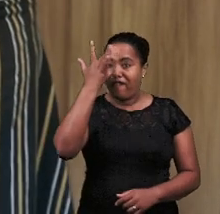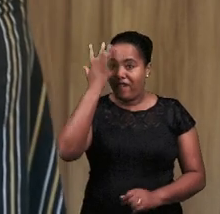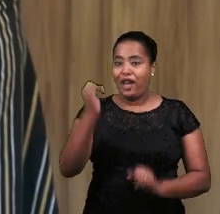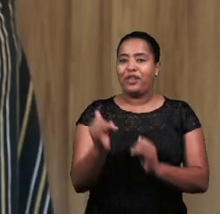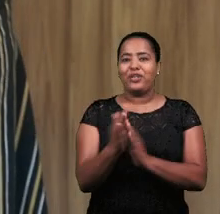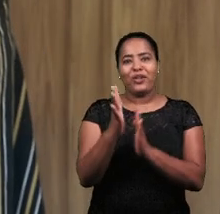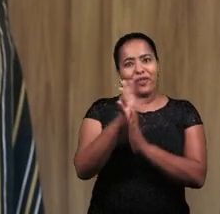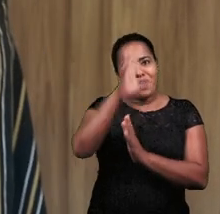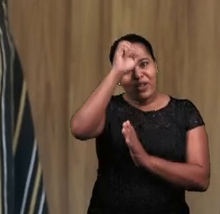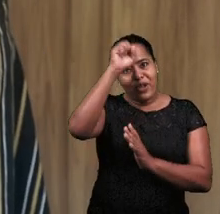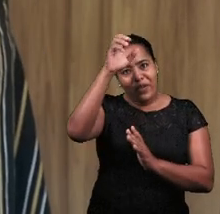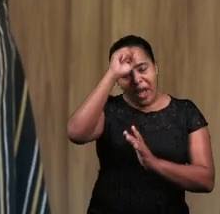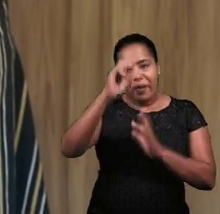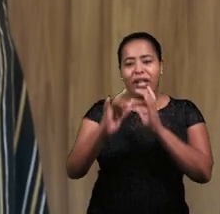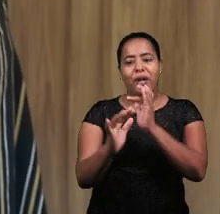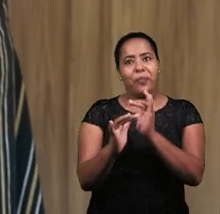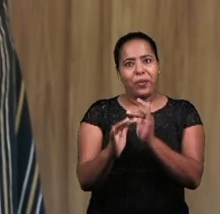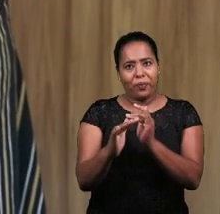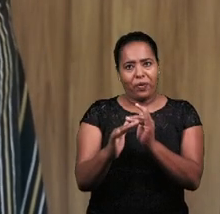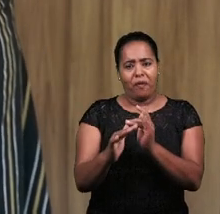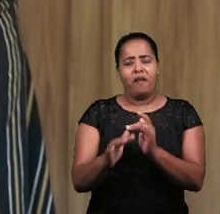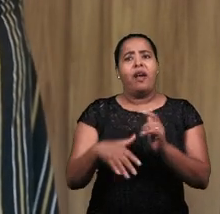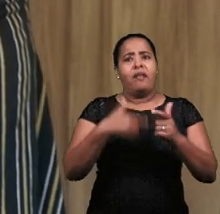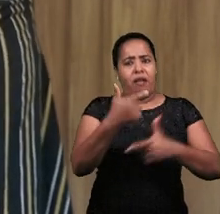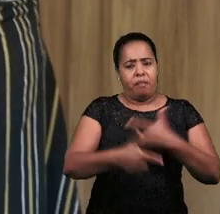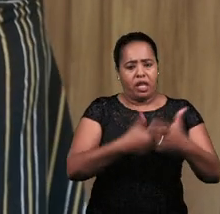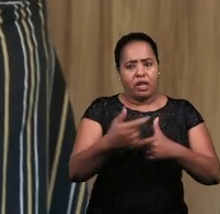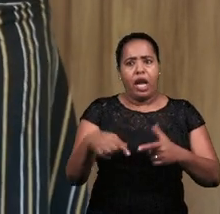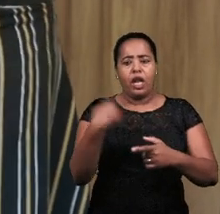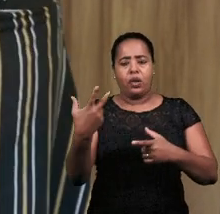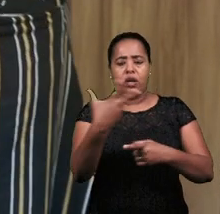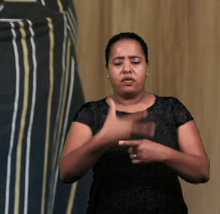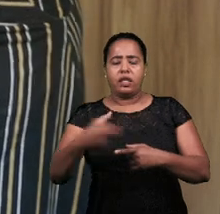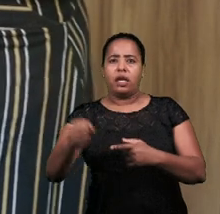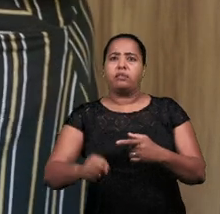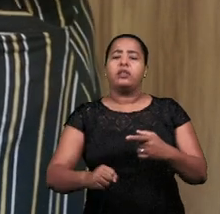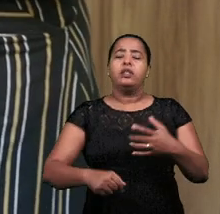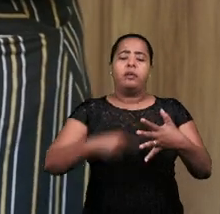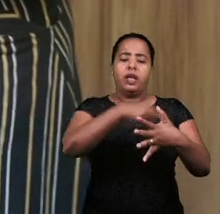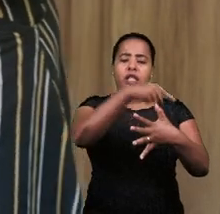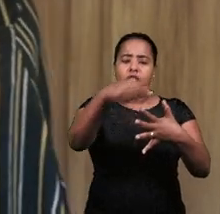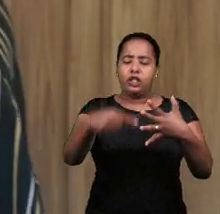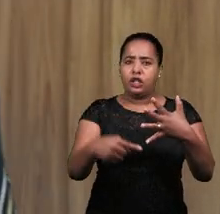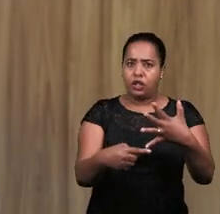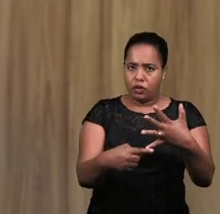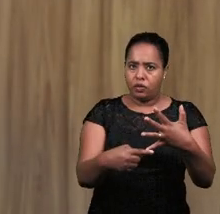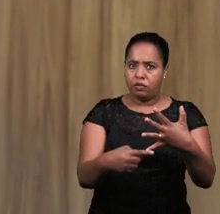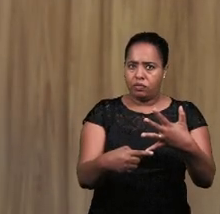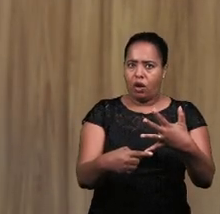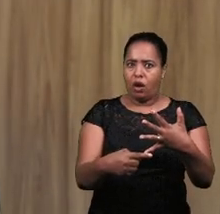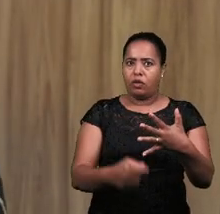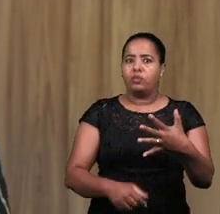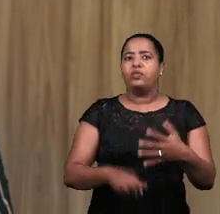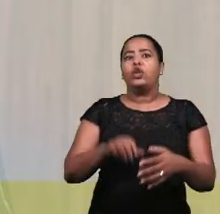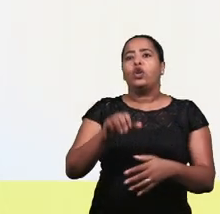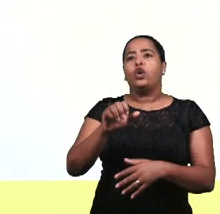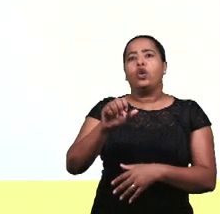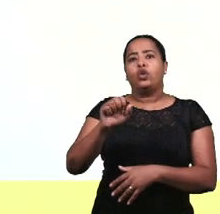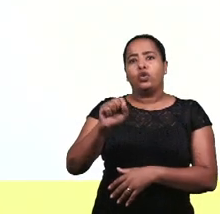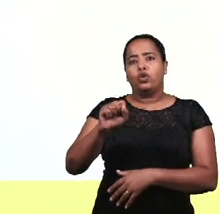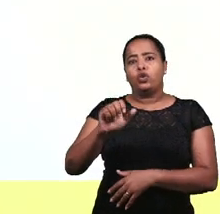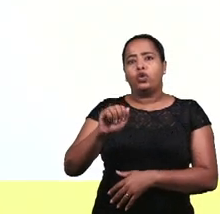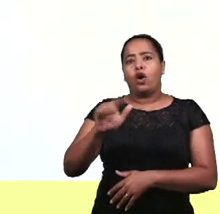batailles. Je suis un vainqueur. Nous avons appris 5 notes musicales. Sol, La,